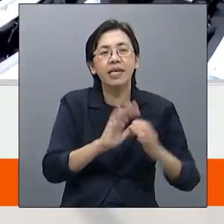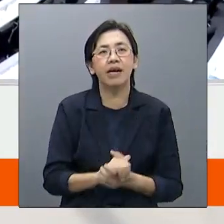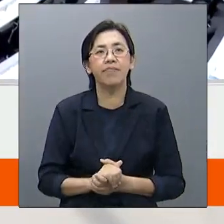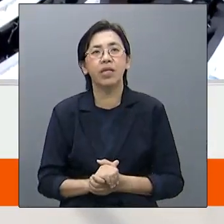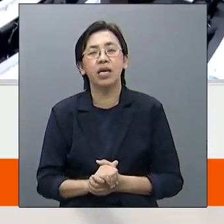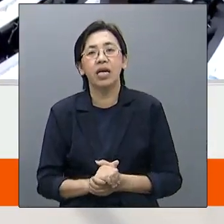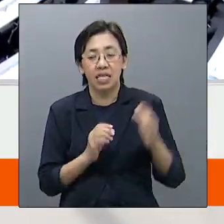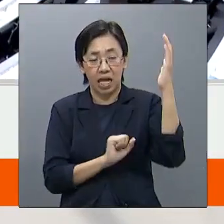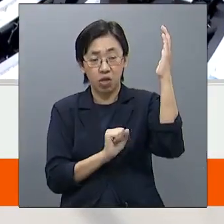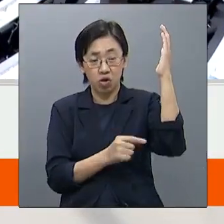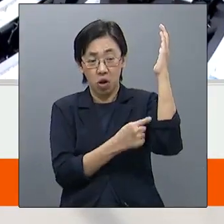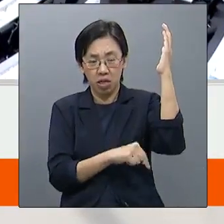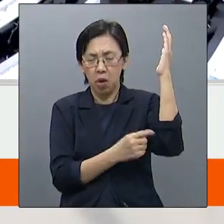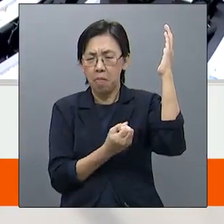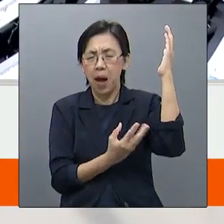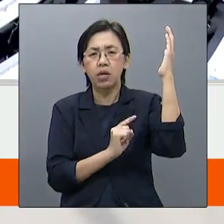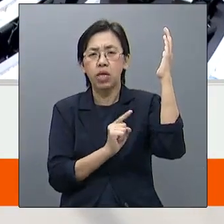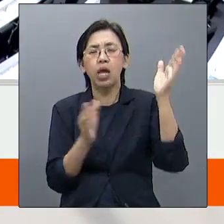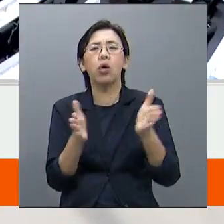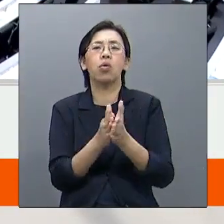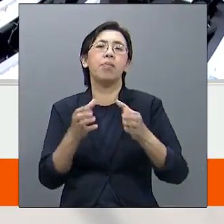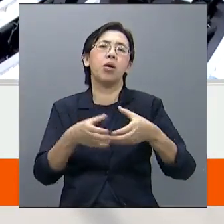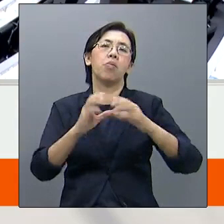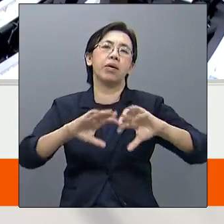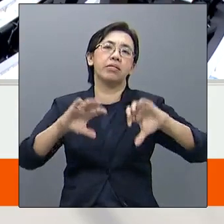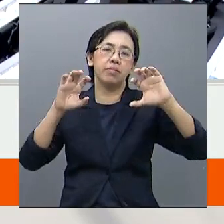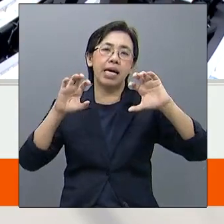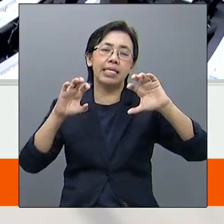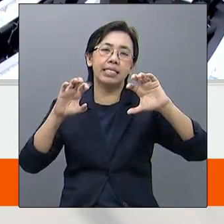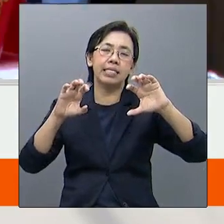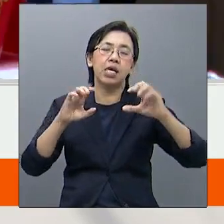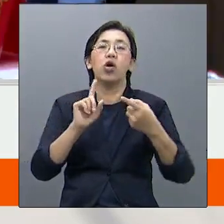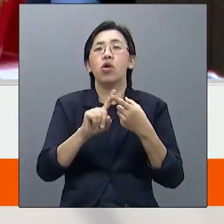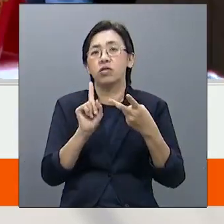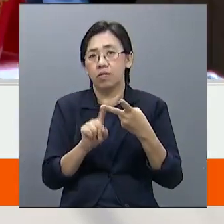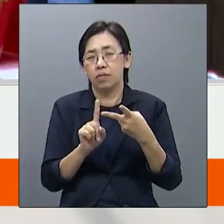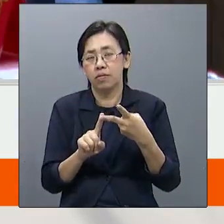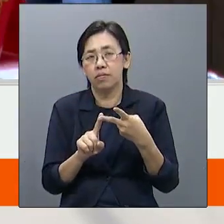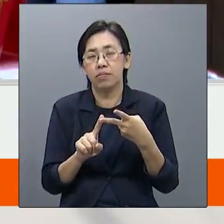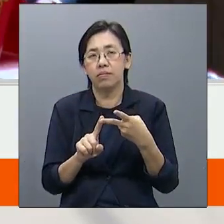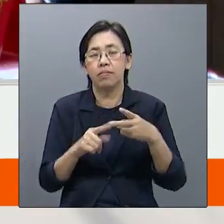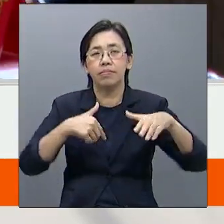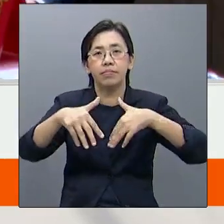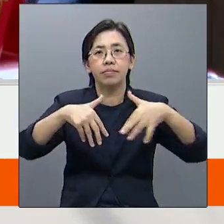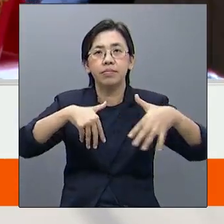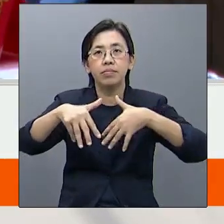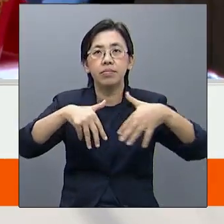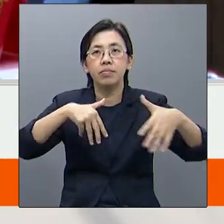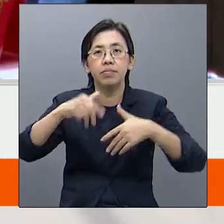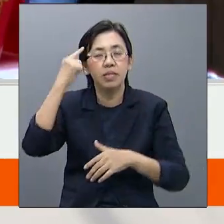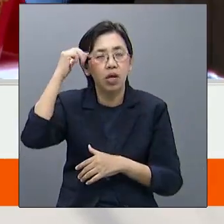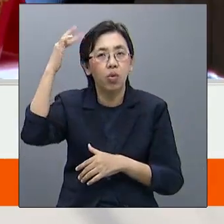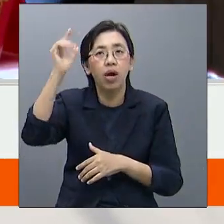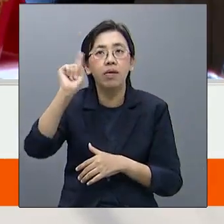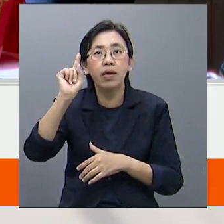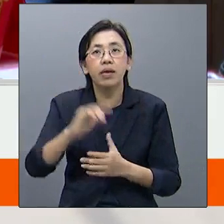สกขรัฐบาลทั้งหมดที่เปรัฐบาล อี้คคอร์เทจริง อย่างท 2ประชาชนมีความพัฏหวาง